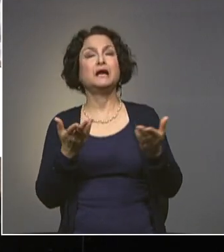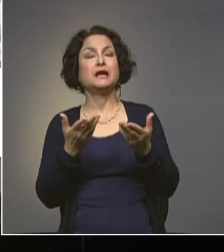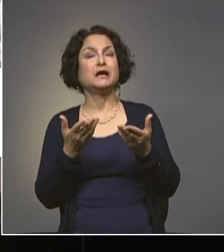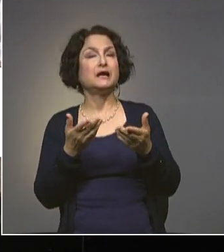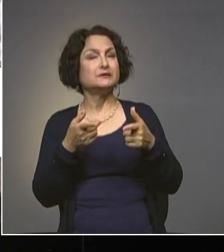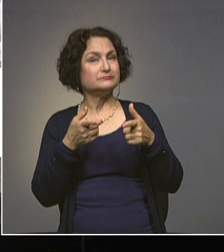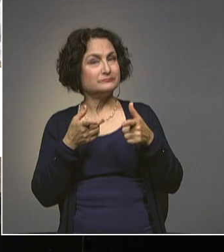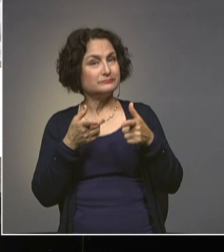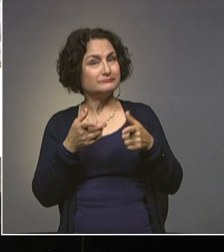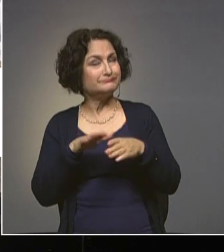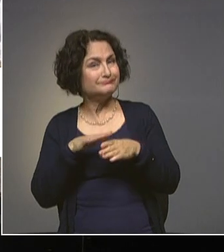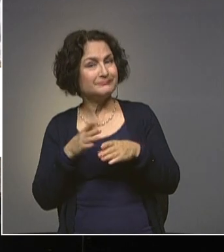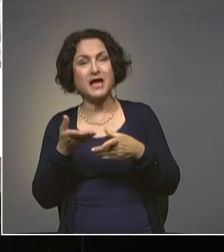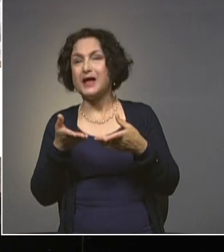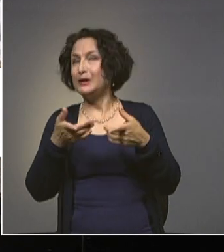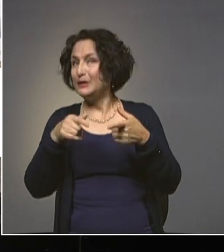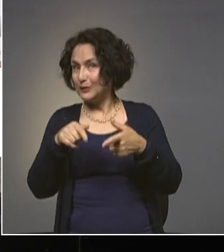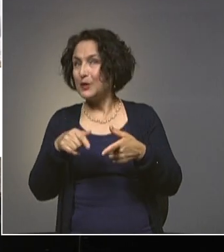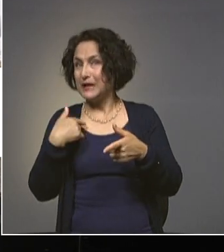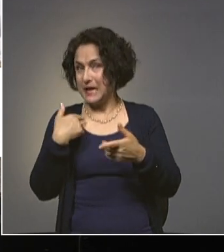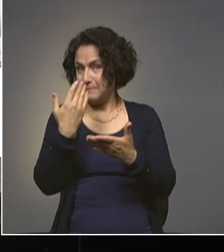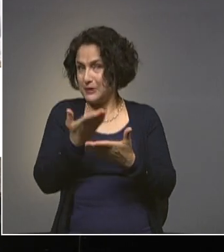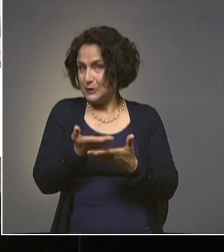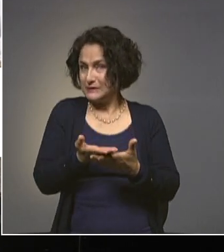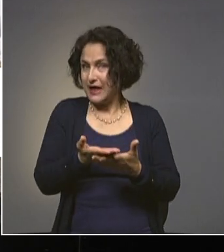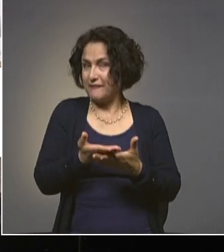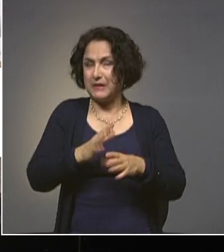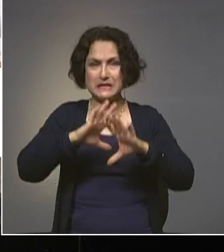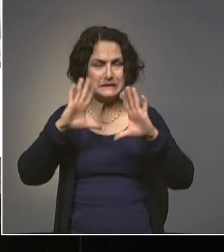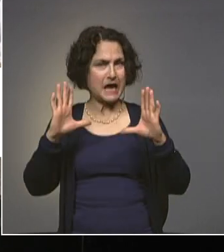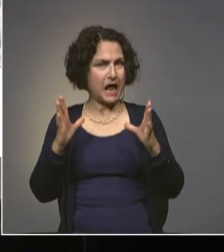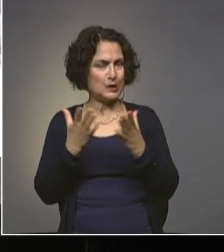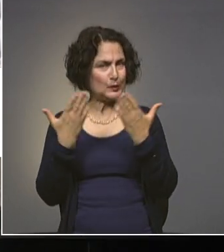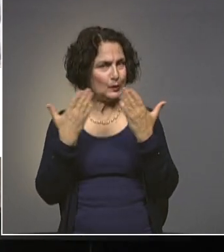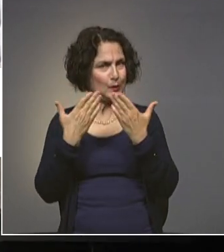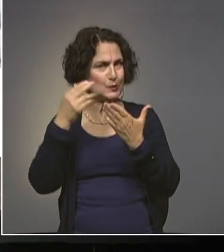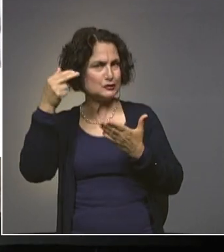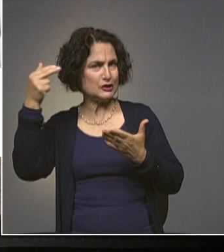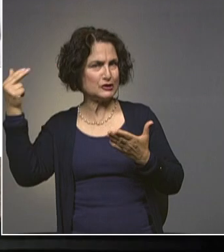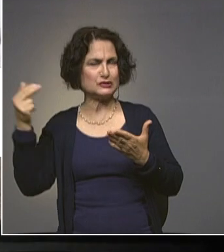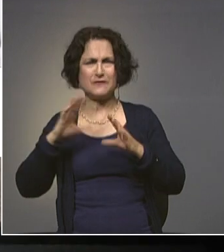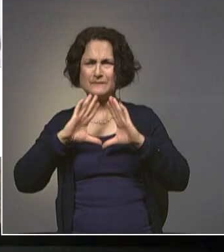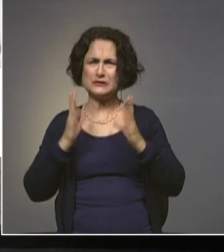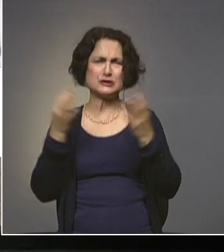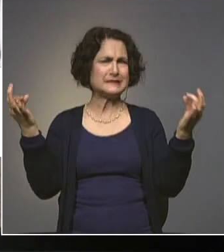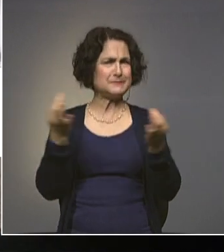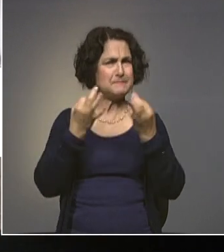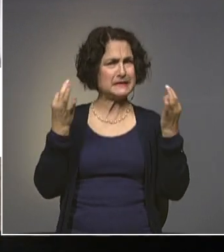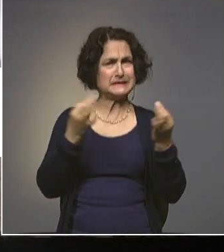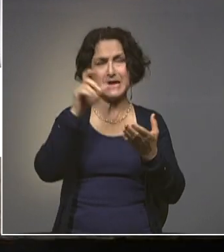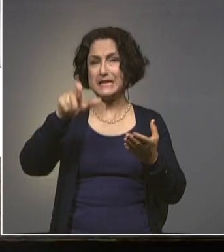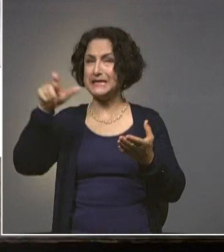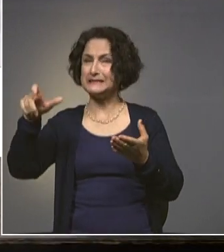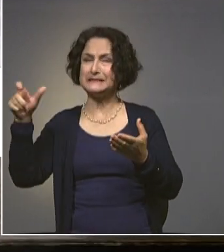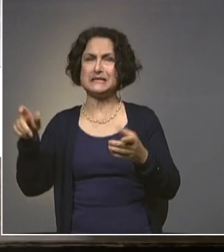ние, извинявам се, предоставяме нашето цялото училище и всичките ни специалисти, които подготвяме по груди. Вие сте